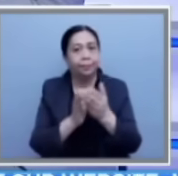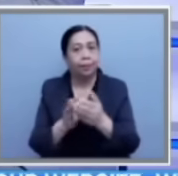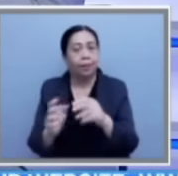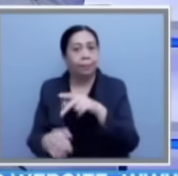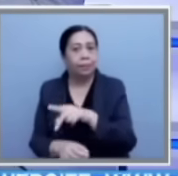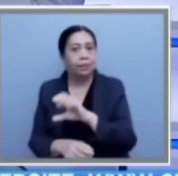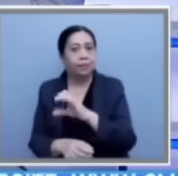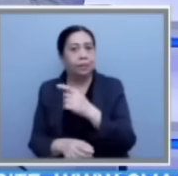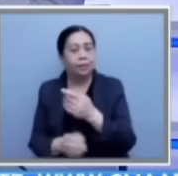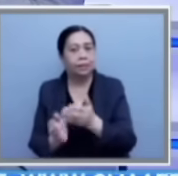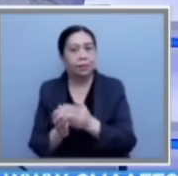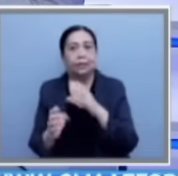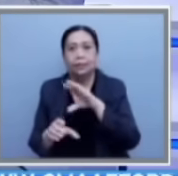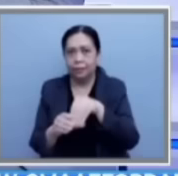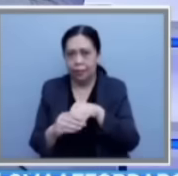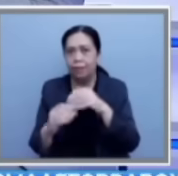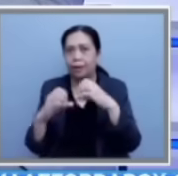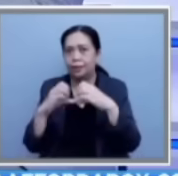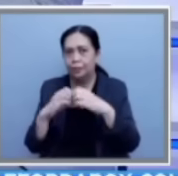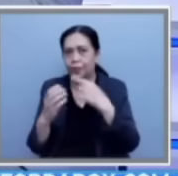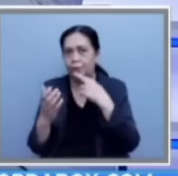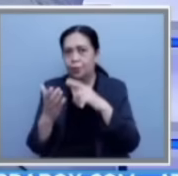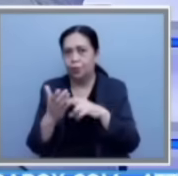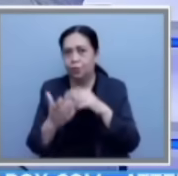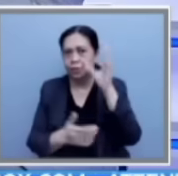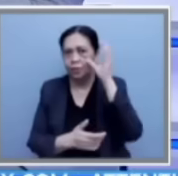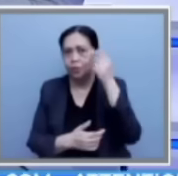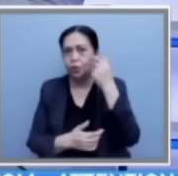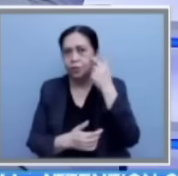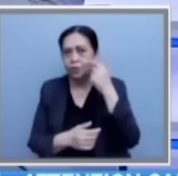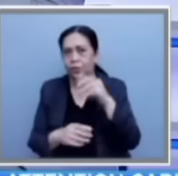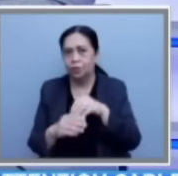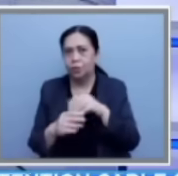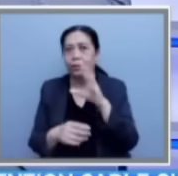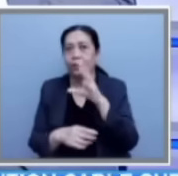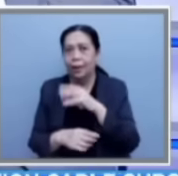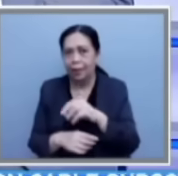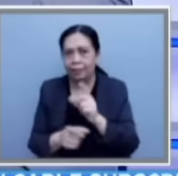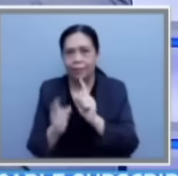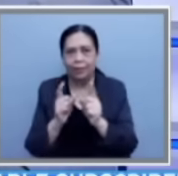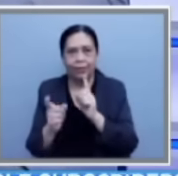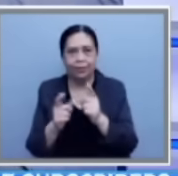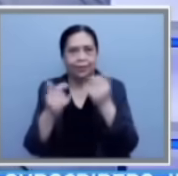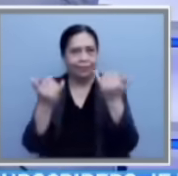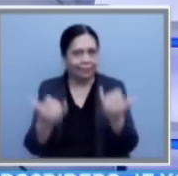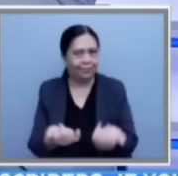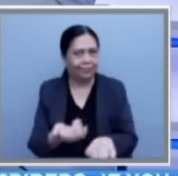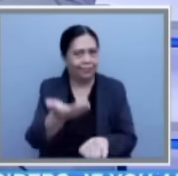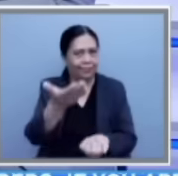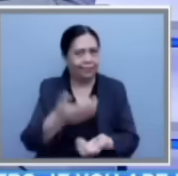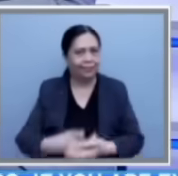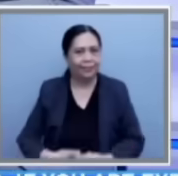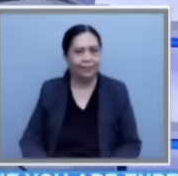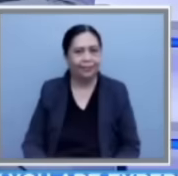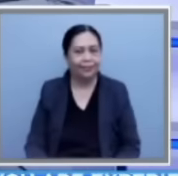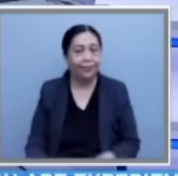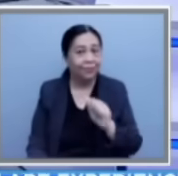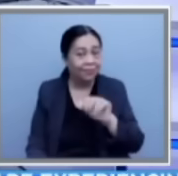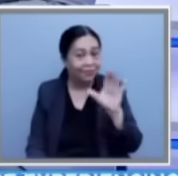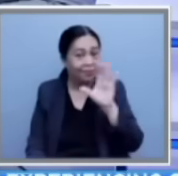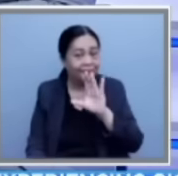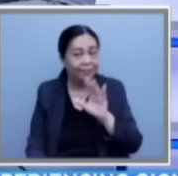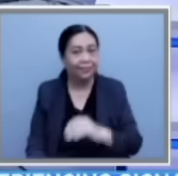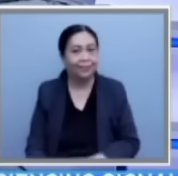ang gma integrated news reporter na si Chino Gaston at kakausap natin siya ngayon Good morning